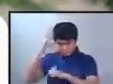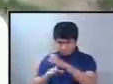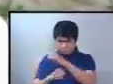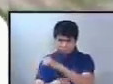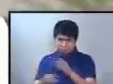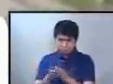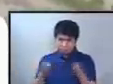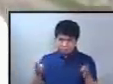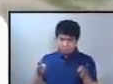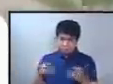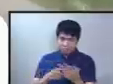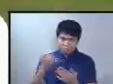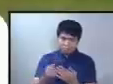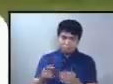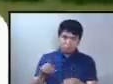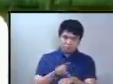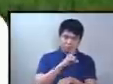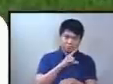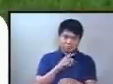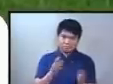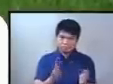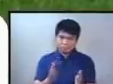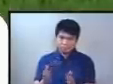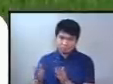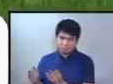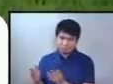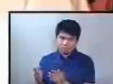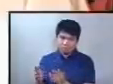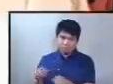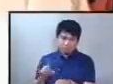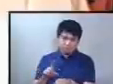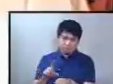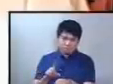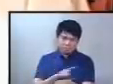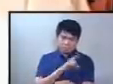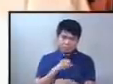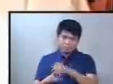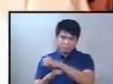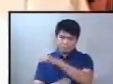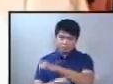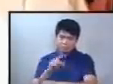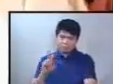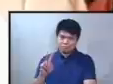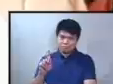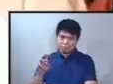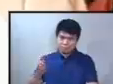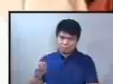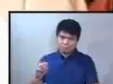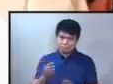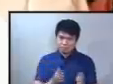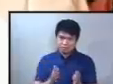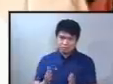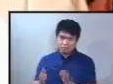rin daw ang ginugugol nilang panahon sa pagpaplano. Ang pinakamahabang bridge ngayon to date is only 2 kilometers. Ang mga pinaplano